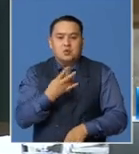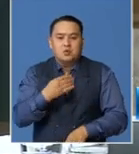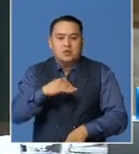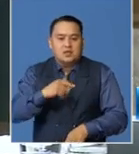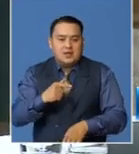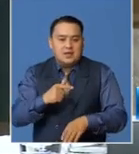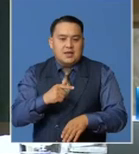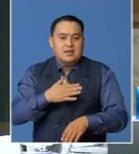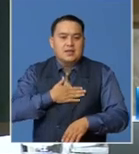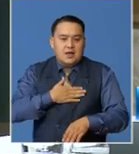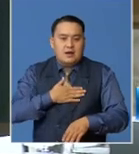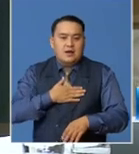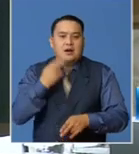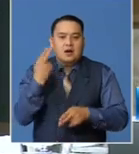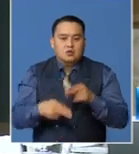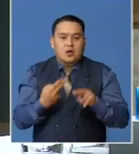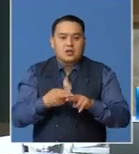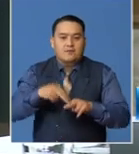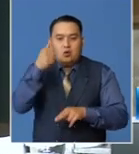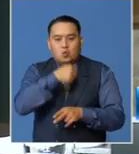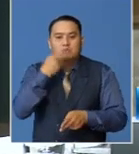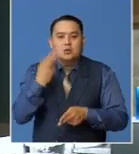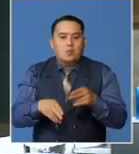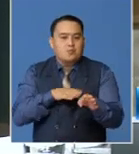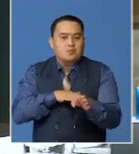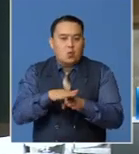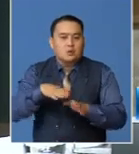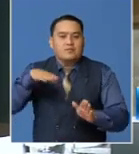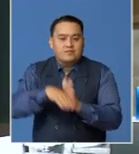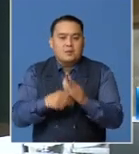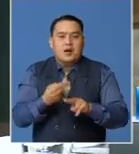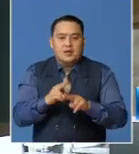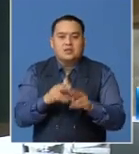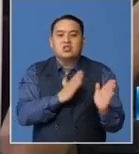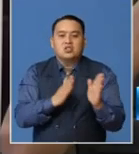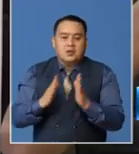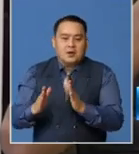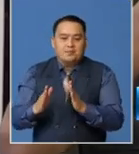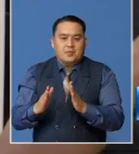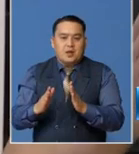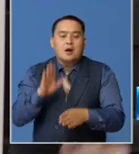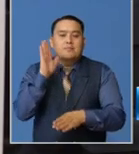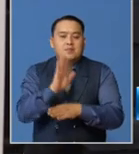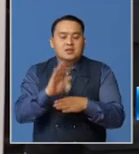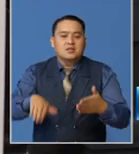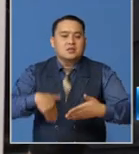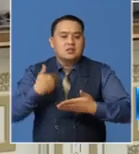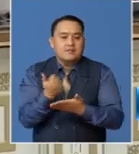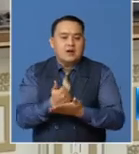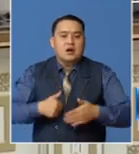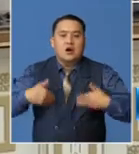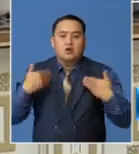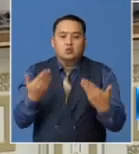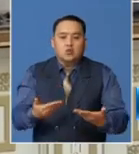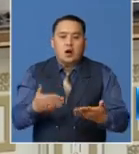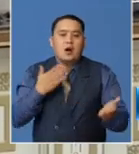я думаю что мы концов этого года завершил полностью внедрение этой системы из послание главы государства больше всего